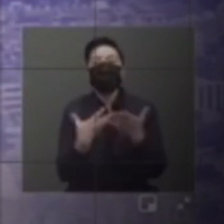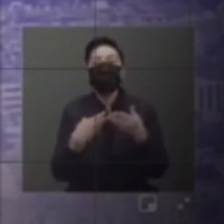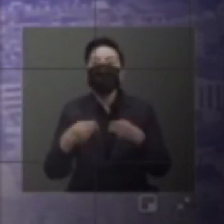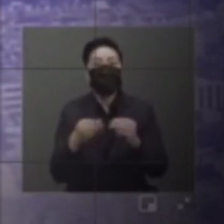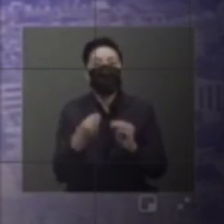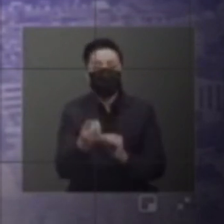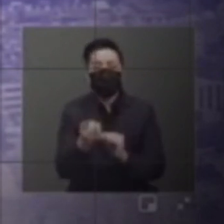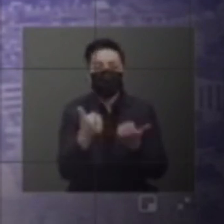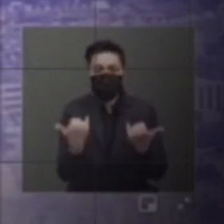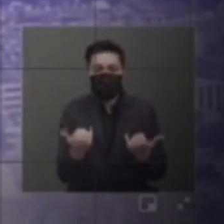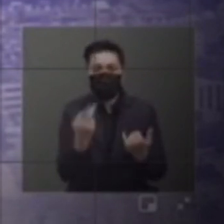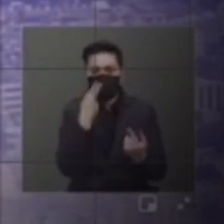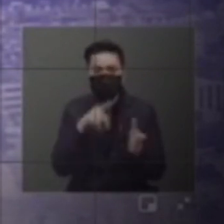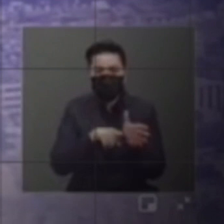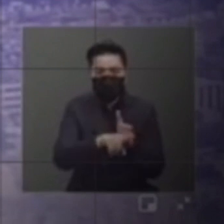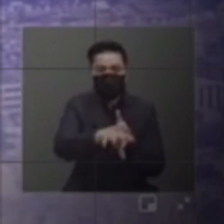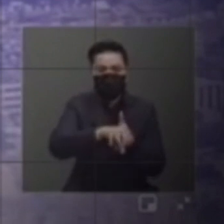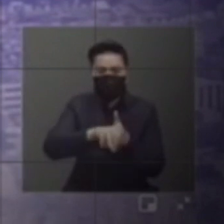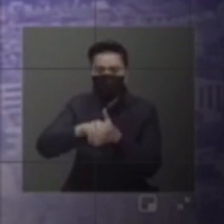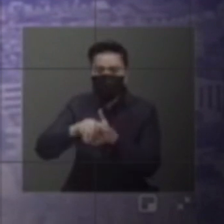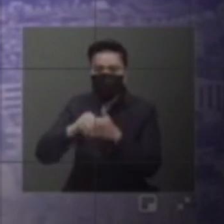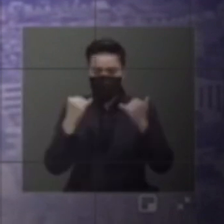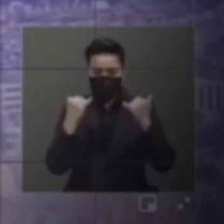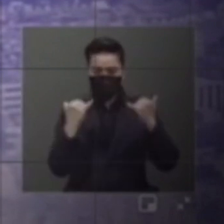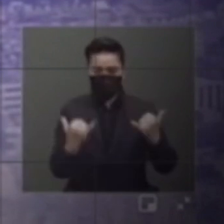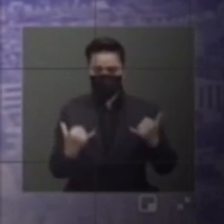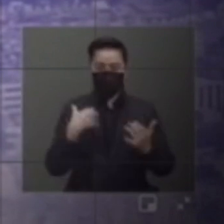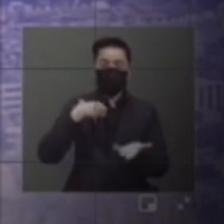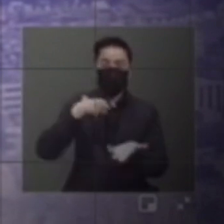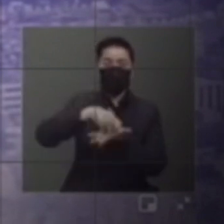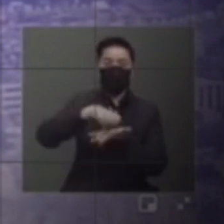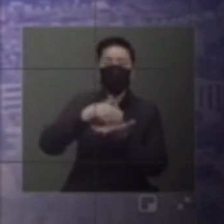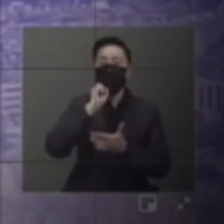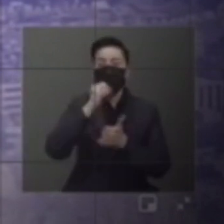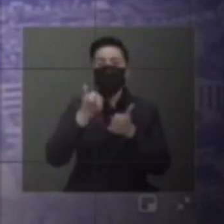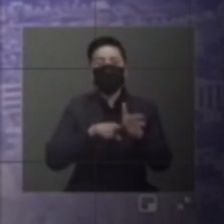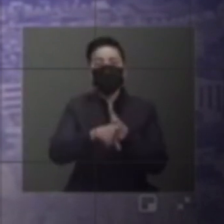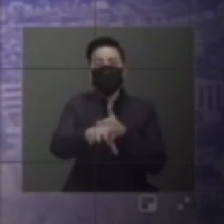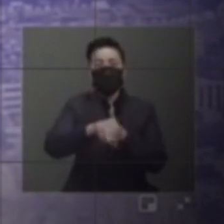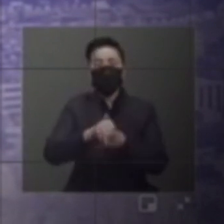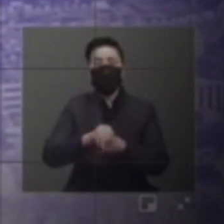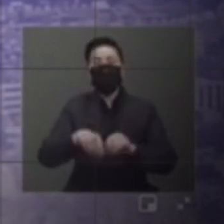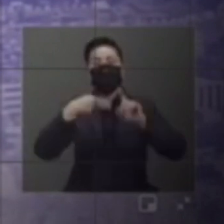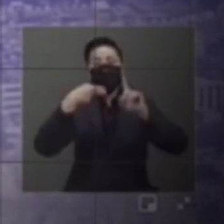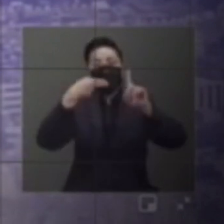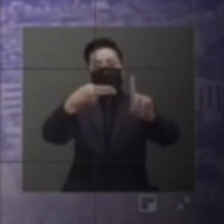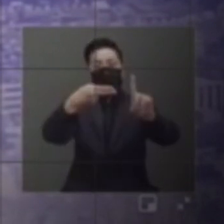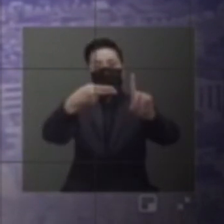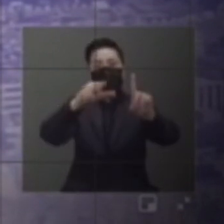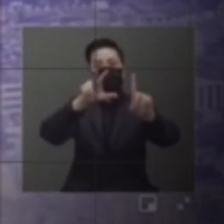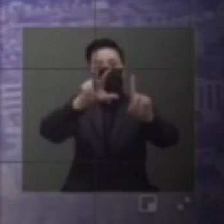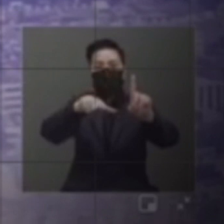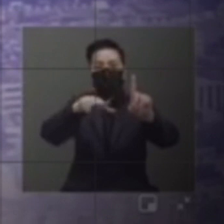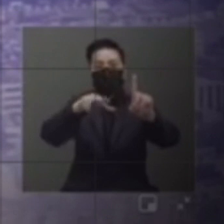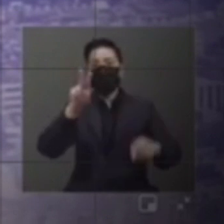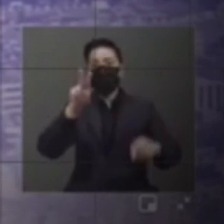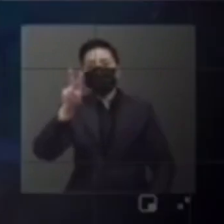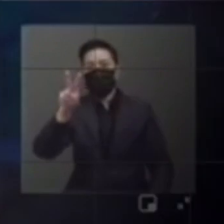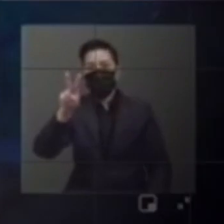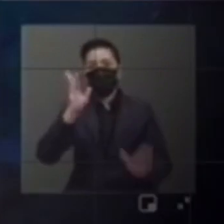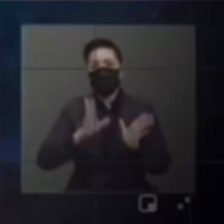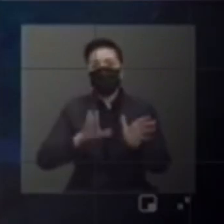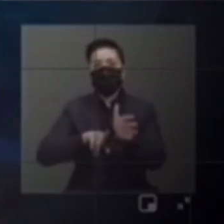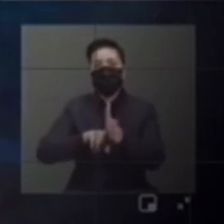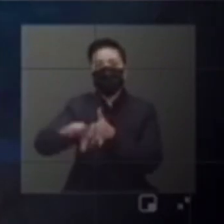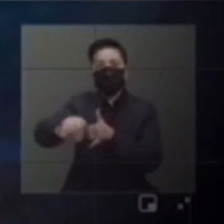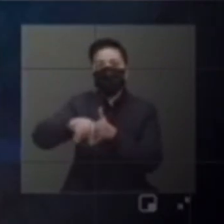ถานการณ์การรายงานผู้ติดเชื้อของวันนี้กันสักนิดหนึ่งนะคะตัวเลขวันนี้ 13,002 รายนะคะเป็นการรายง